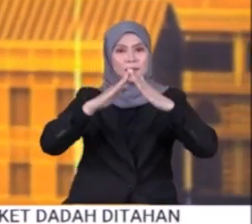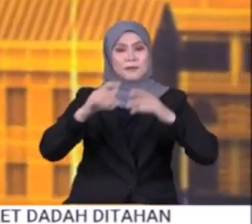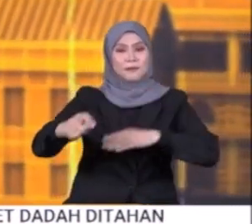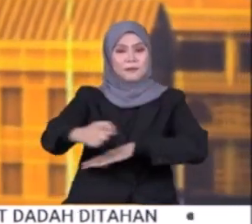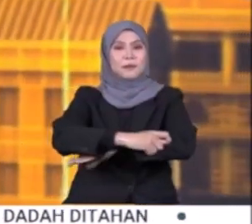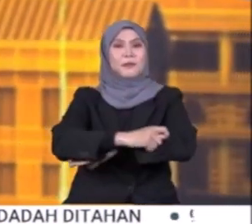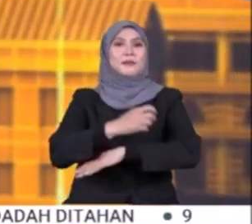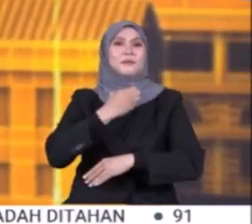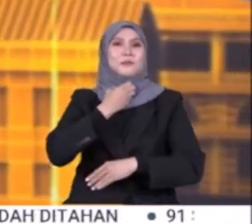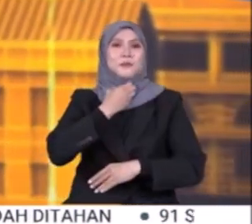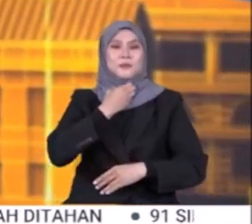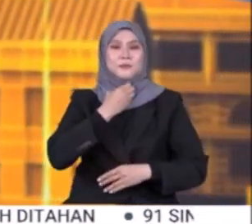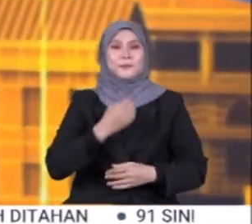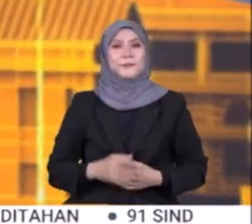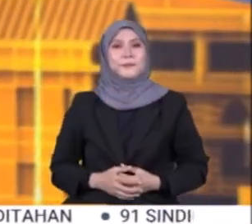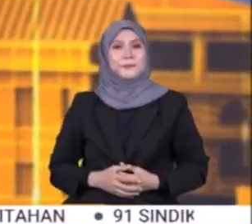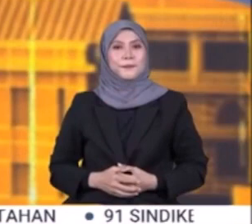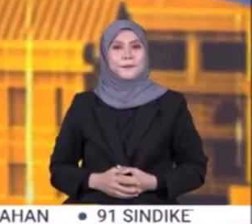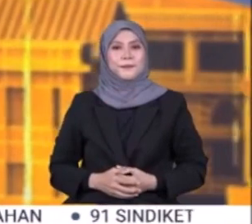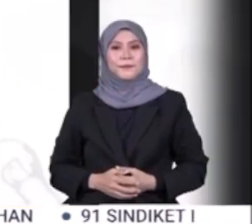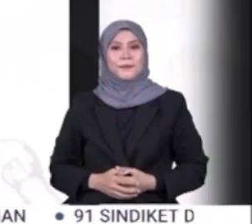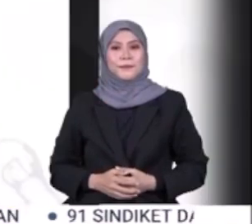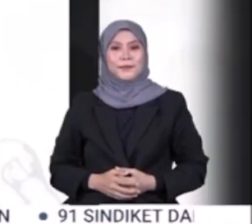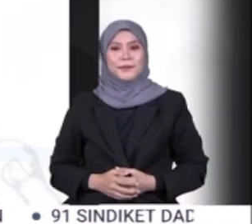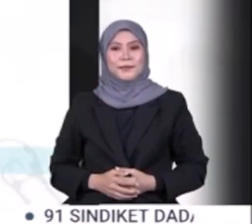taman iPod Timur Iboh perak